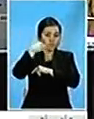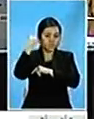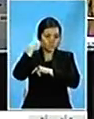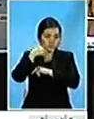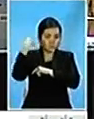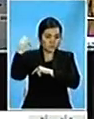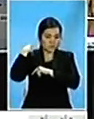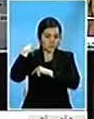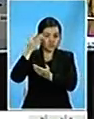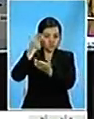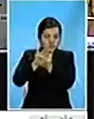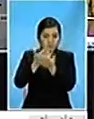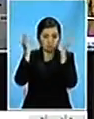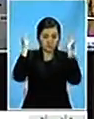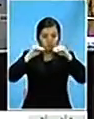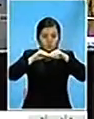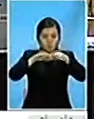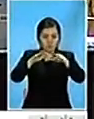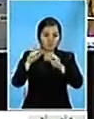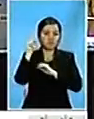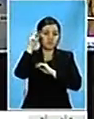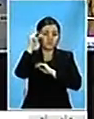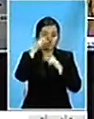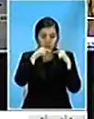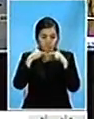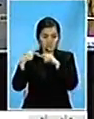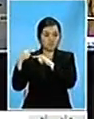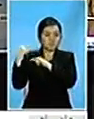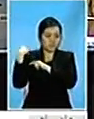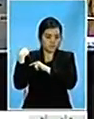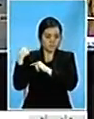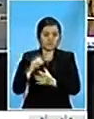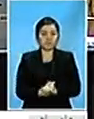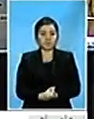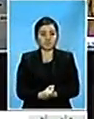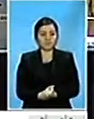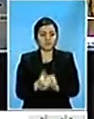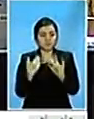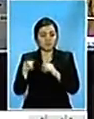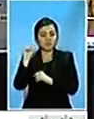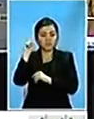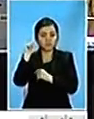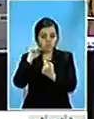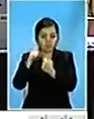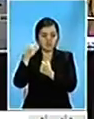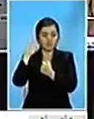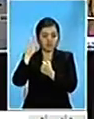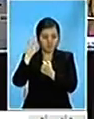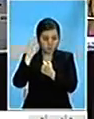ดการถ่ายทอดการประชุมชั่วคราวเพื่อเสนอข่าวในพระราชสำนักนะครับและในวันศุกร์ที่17สิงหา